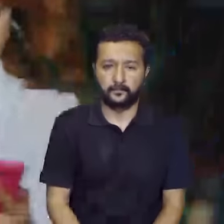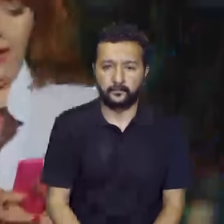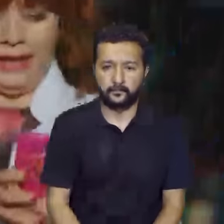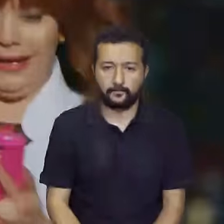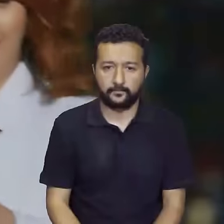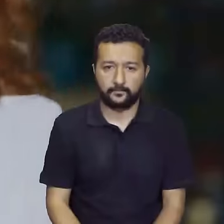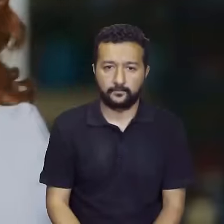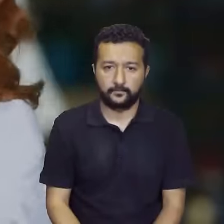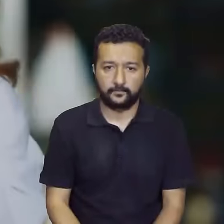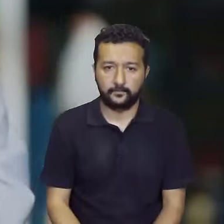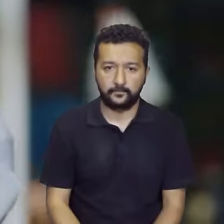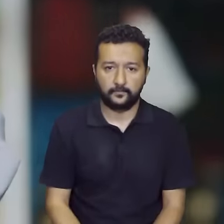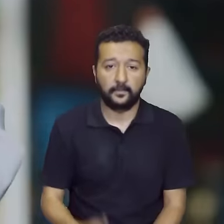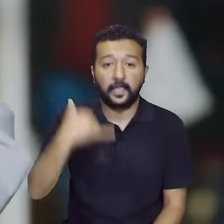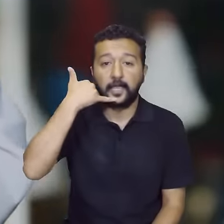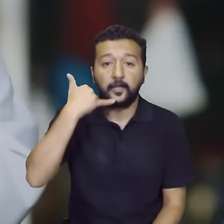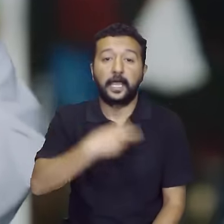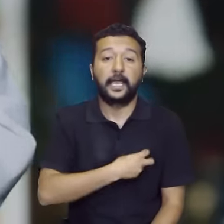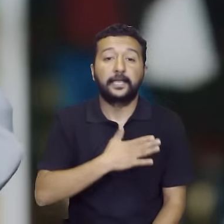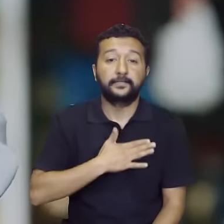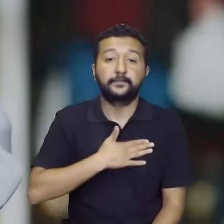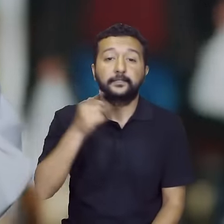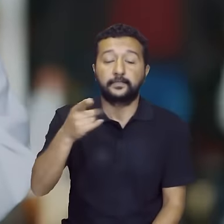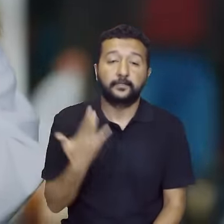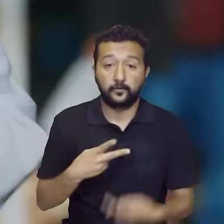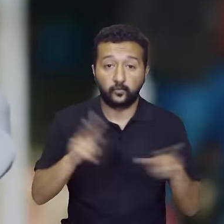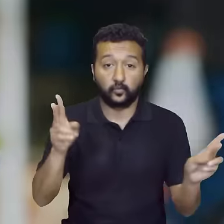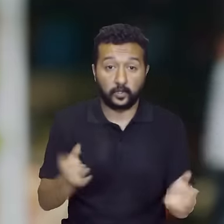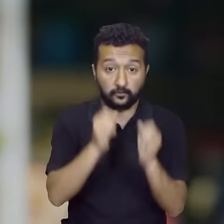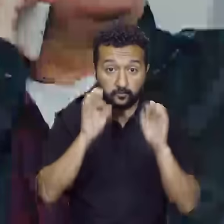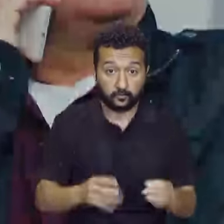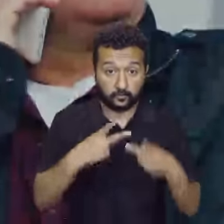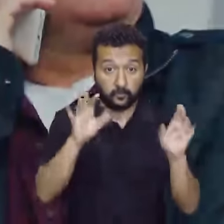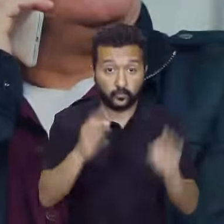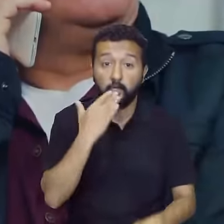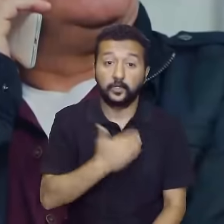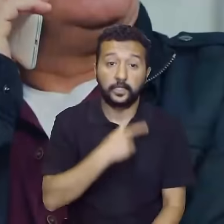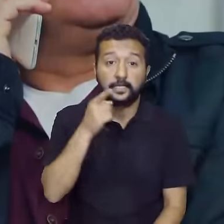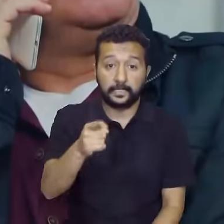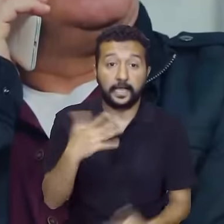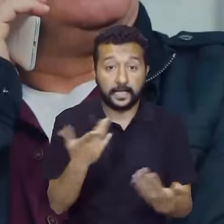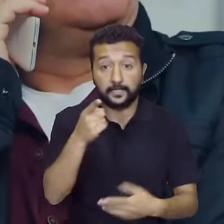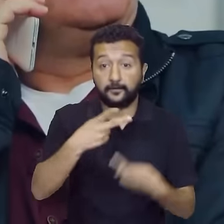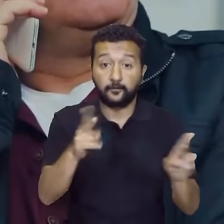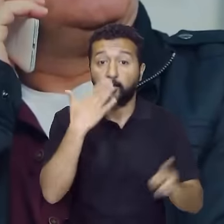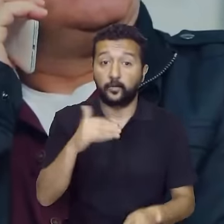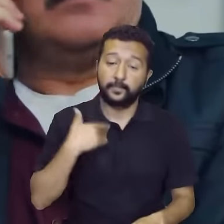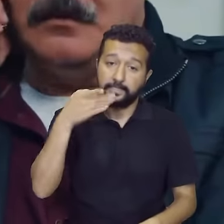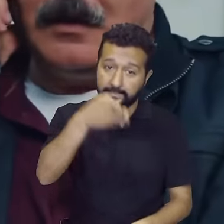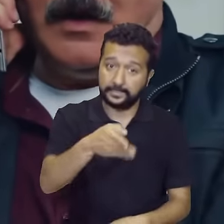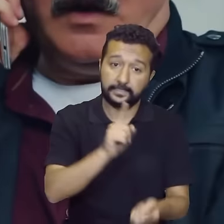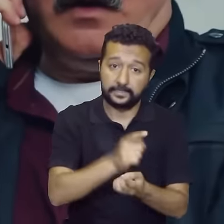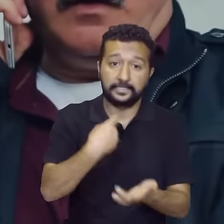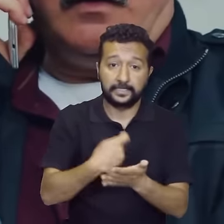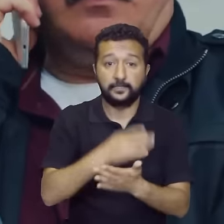çıktı. Alo aşkım, aşkım hürriyetine kavuştun mu? Hürriyetine kavuştun mu onu söyle. Hayır, eğer kavuşmadıysam ben Sevda'yı